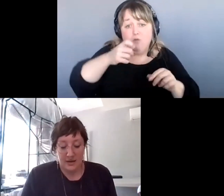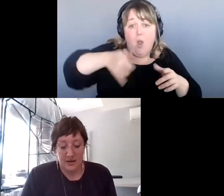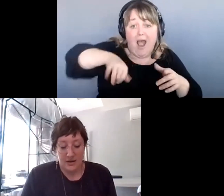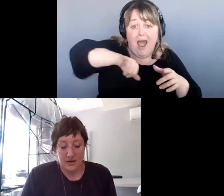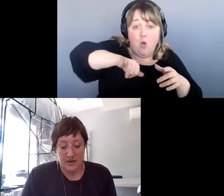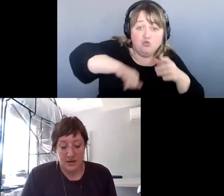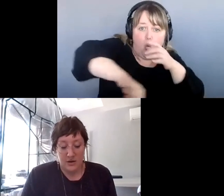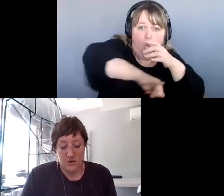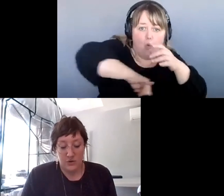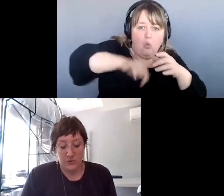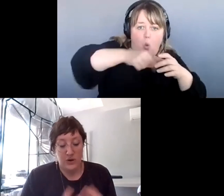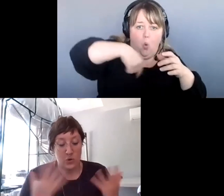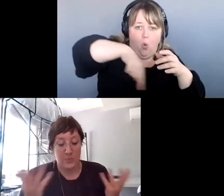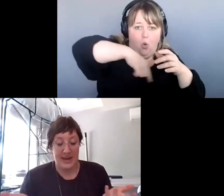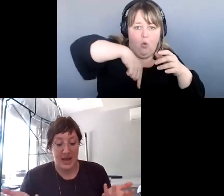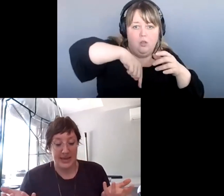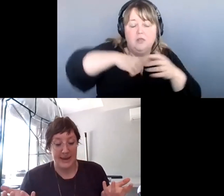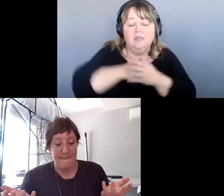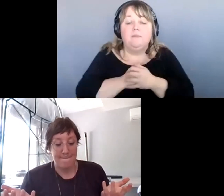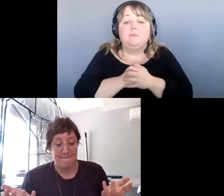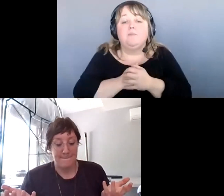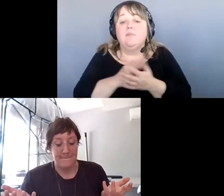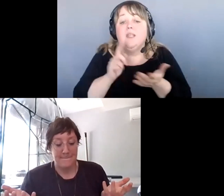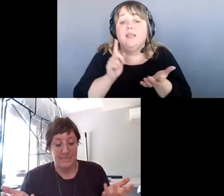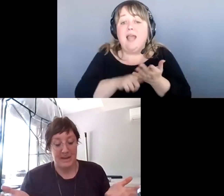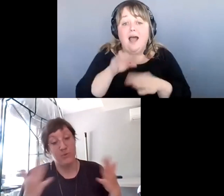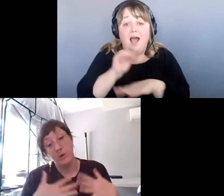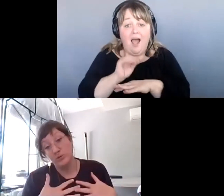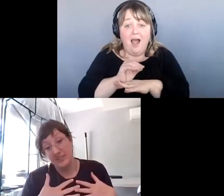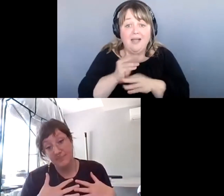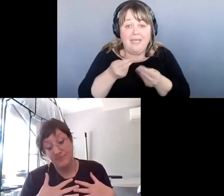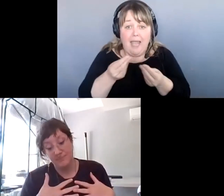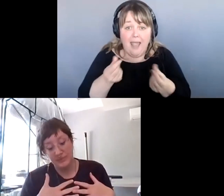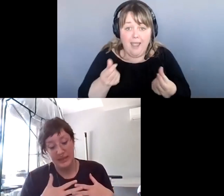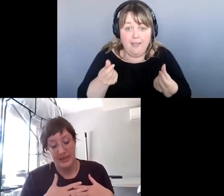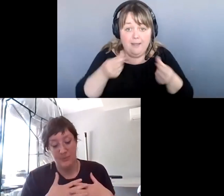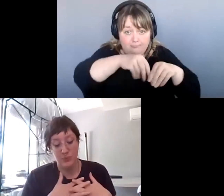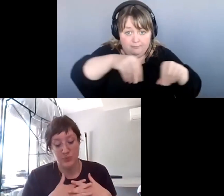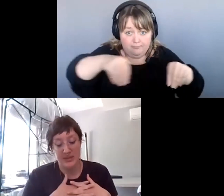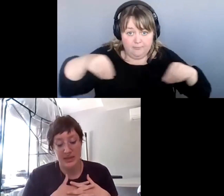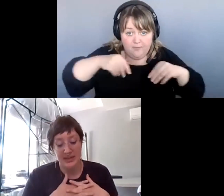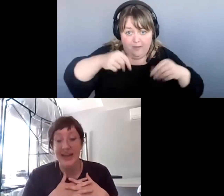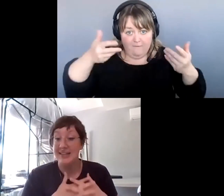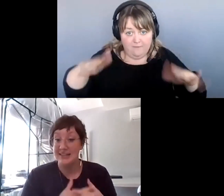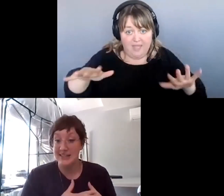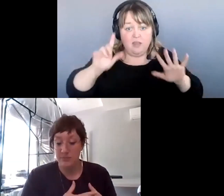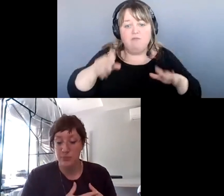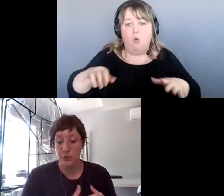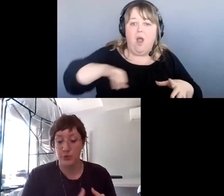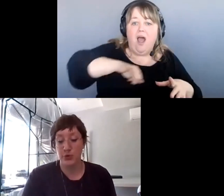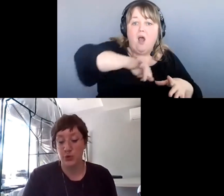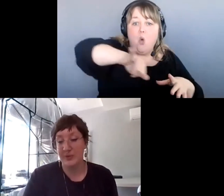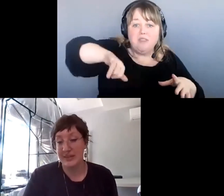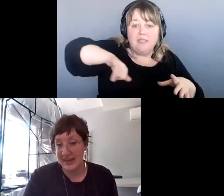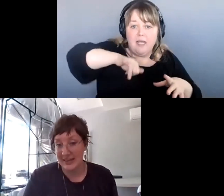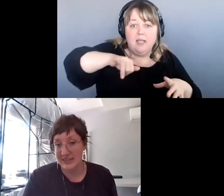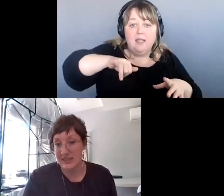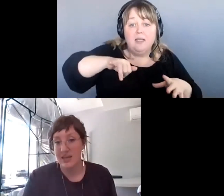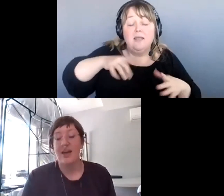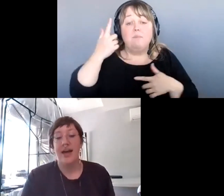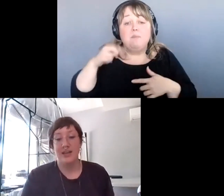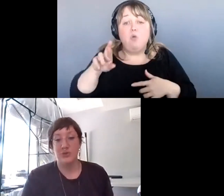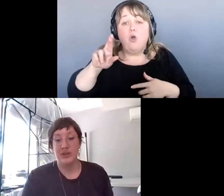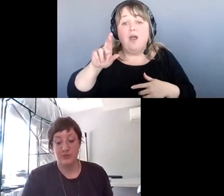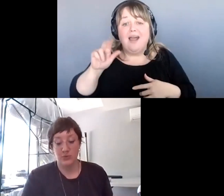Et une fois qu'on met de l'engrais, bien, il faut arroser. Et puis, les radis, pour ceux qui ont mis des